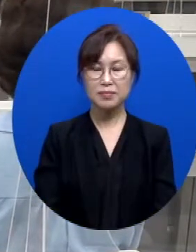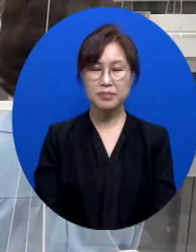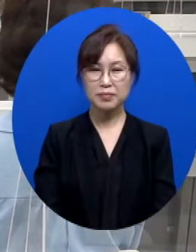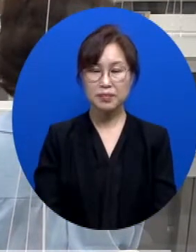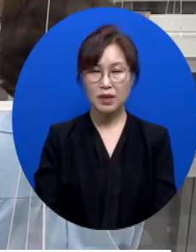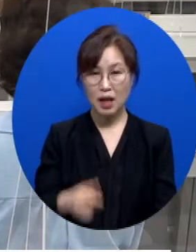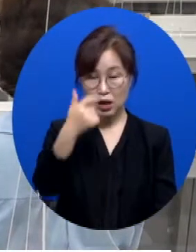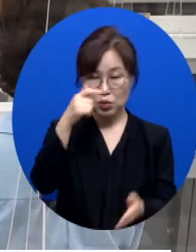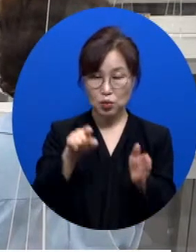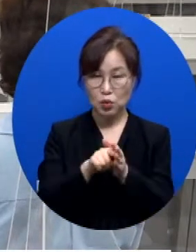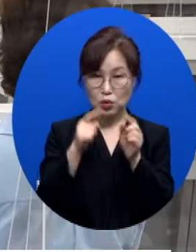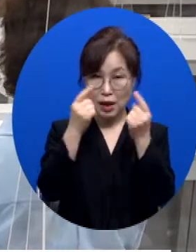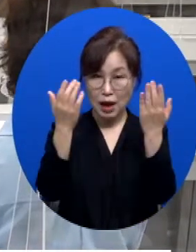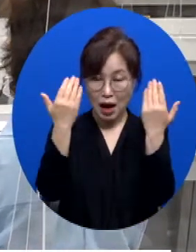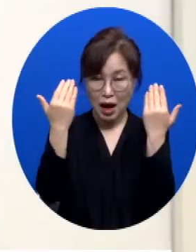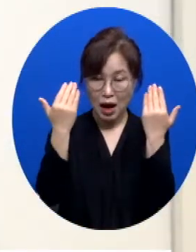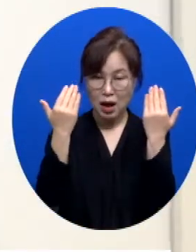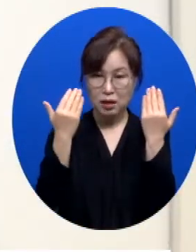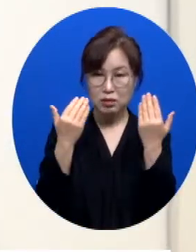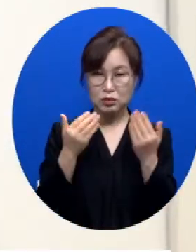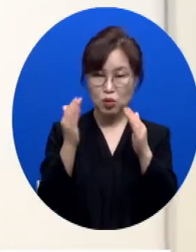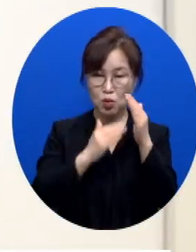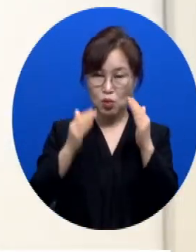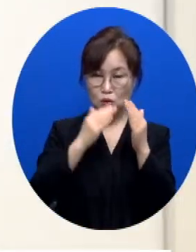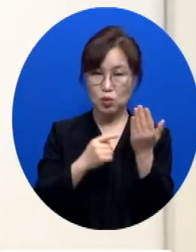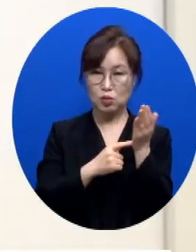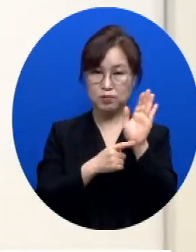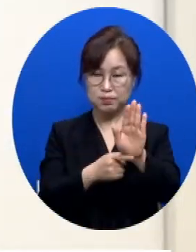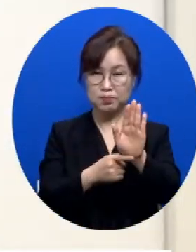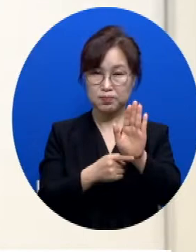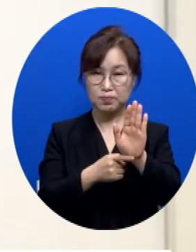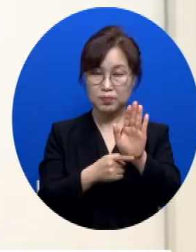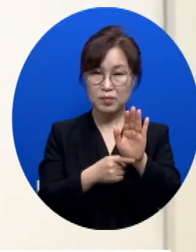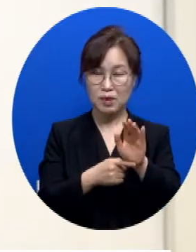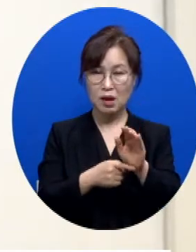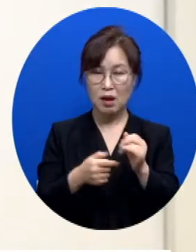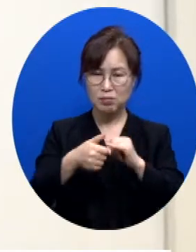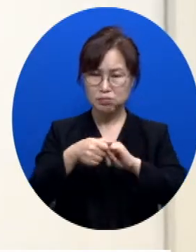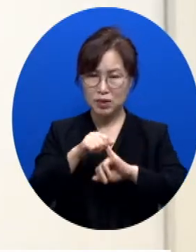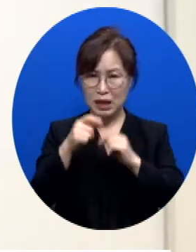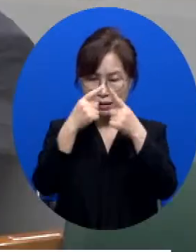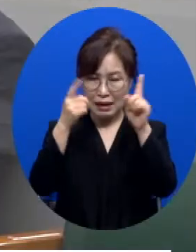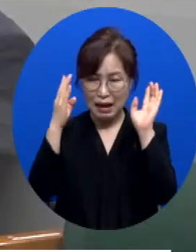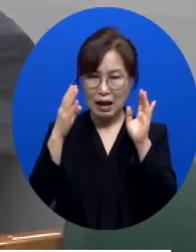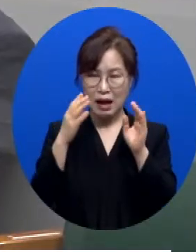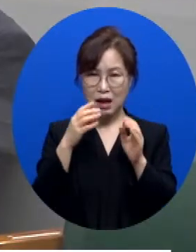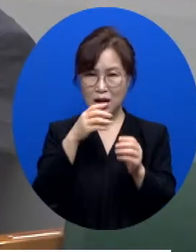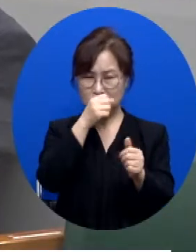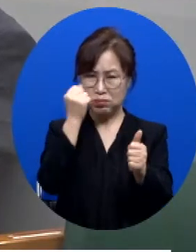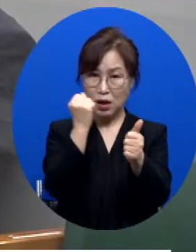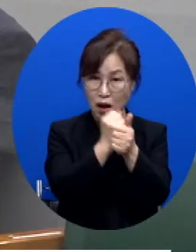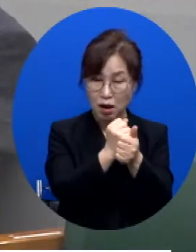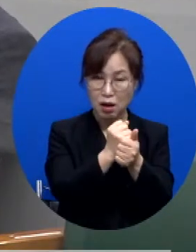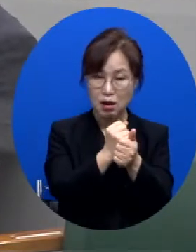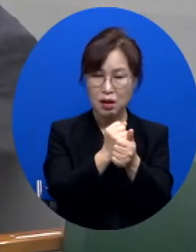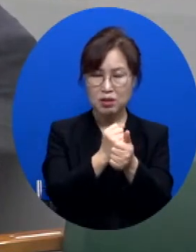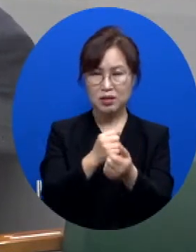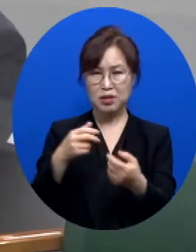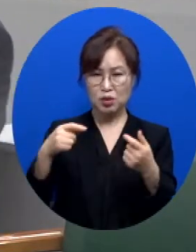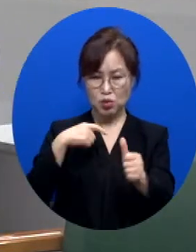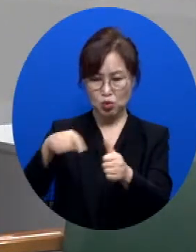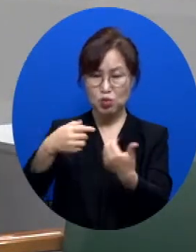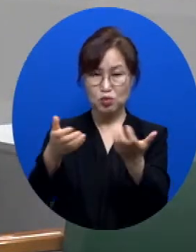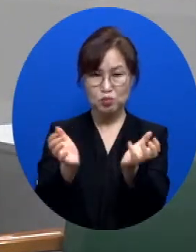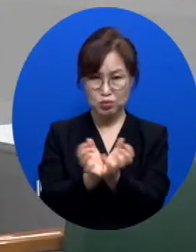기독교 대학들은 공동 건의문을 통해 부실 대학 낙인 찍기를 묵인하는 교육부의 정책 추진 방식은 즉시